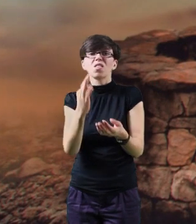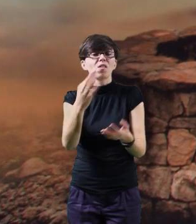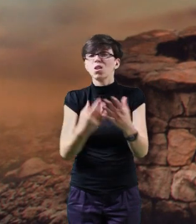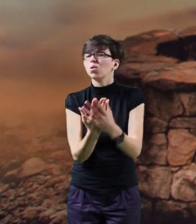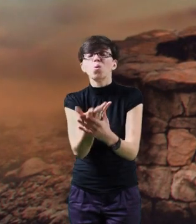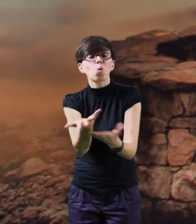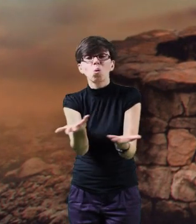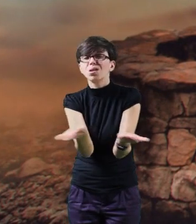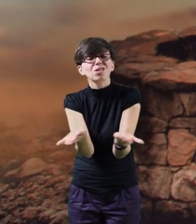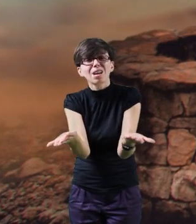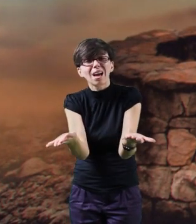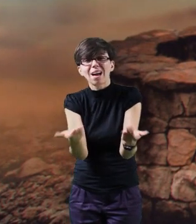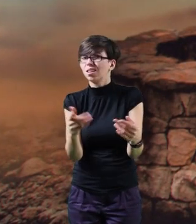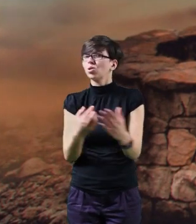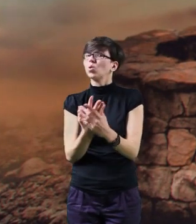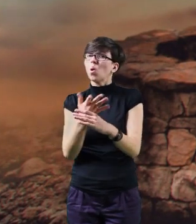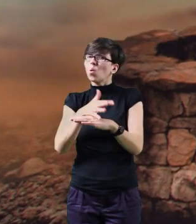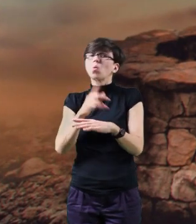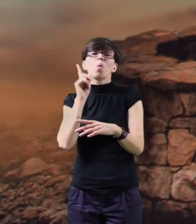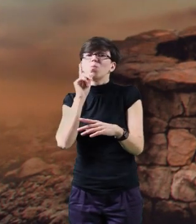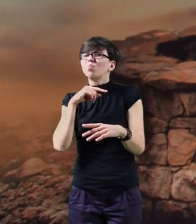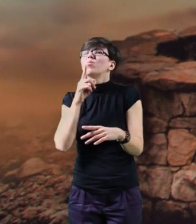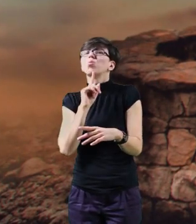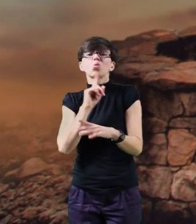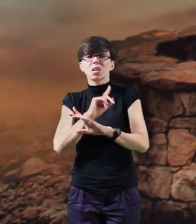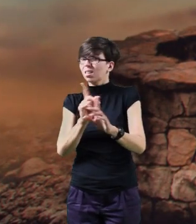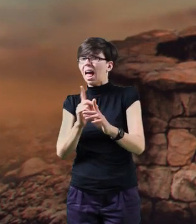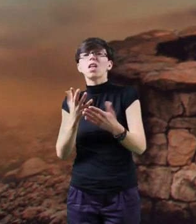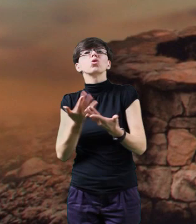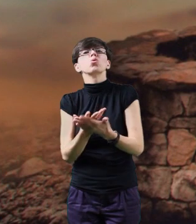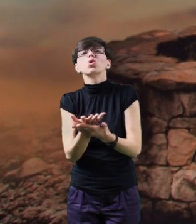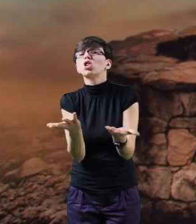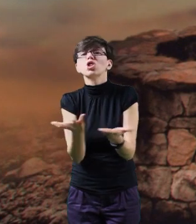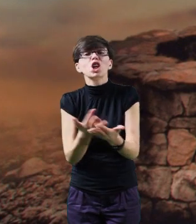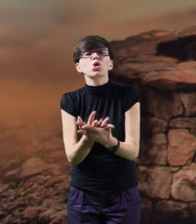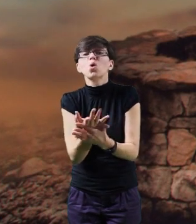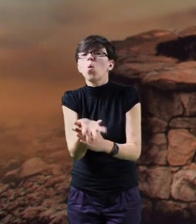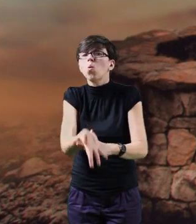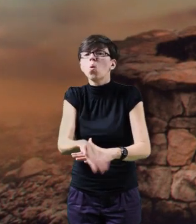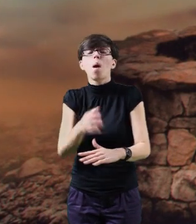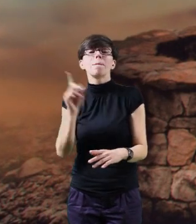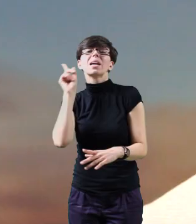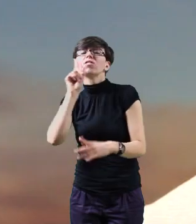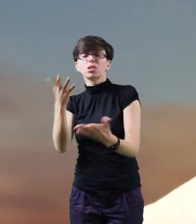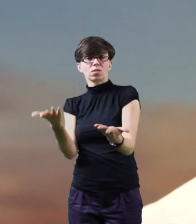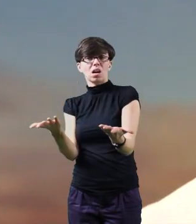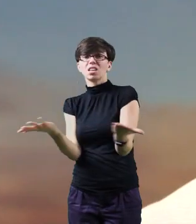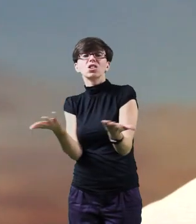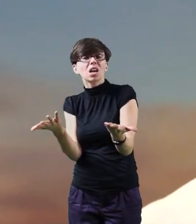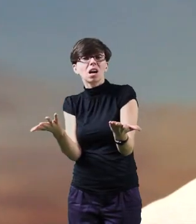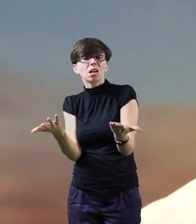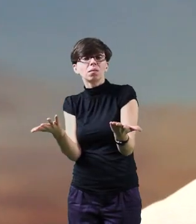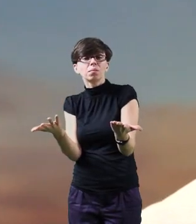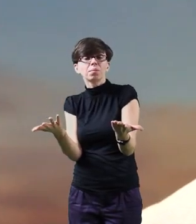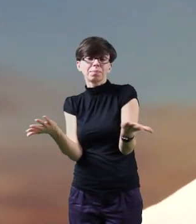uplasował z czego czerpiesz Gdzie jest twoje źródło nie to plastikowe byle jakie codzienne ale